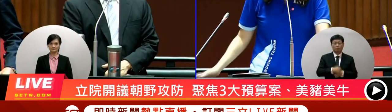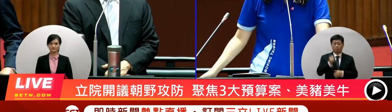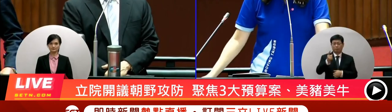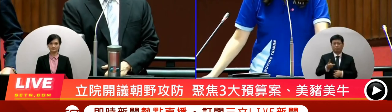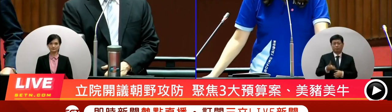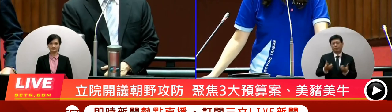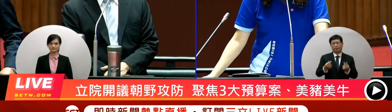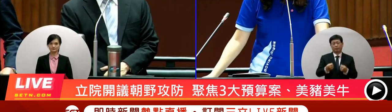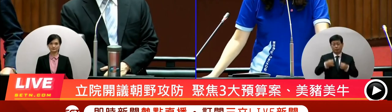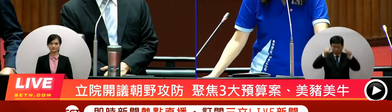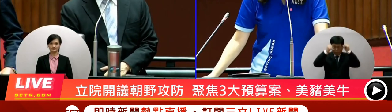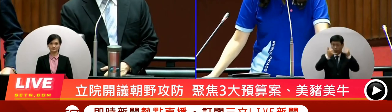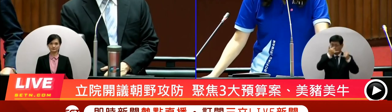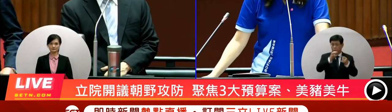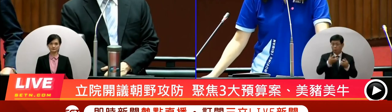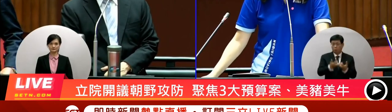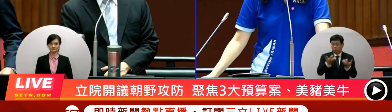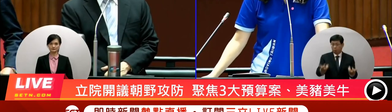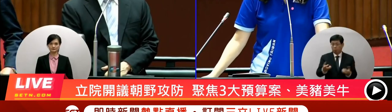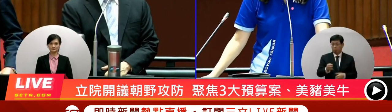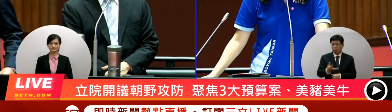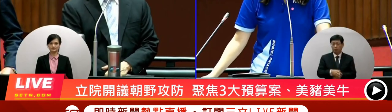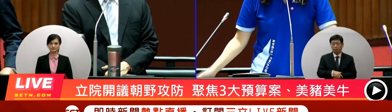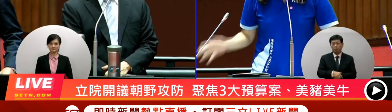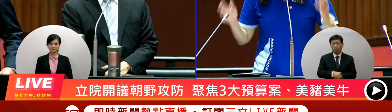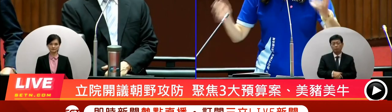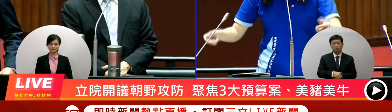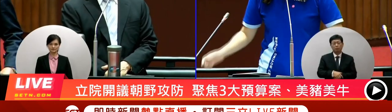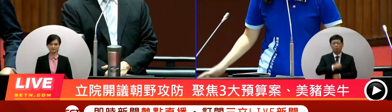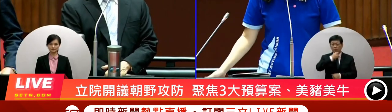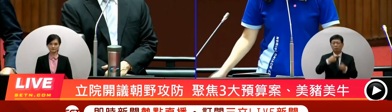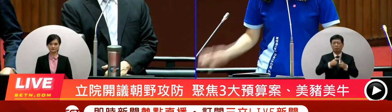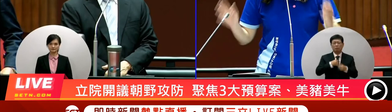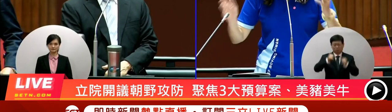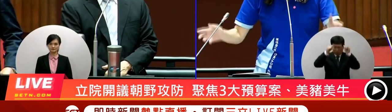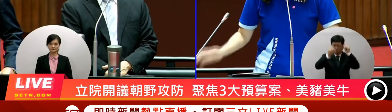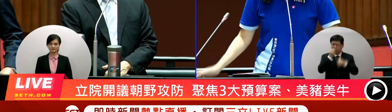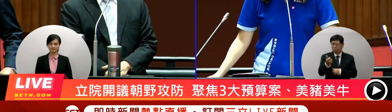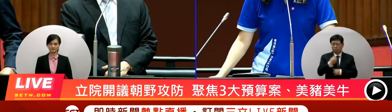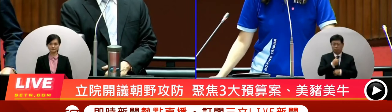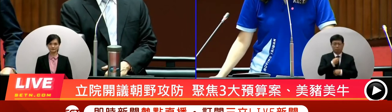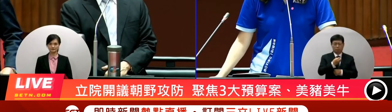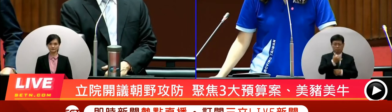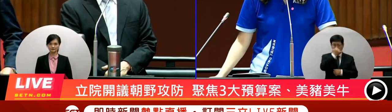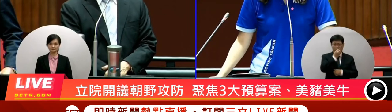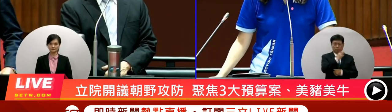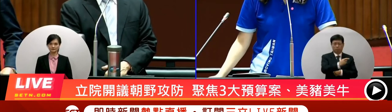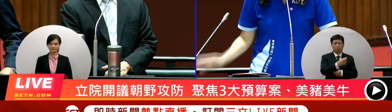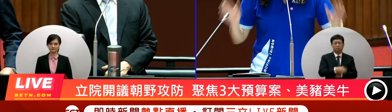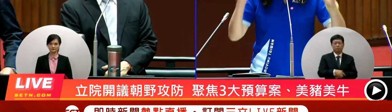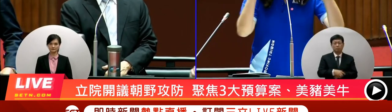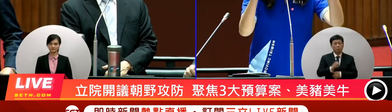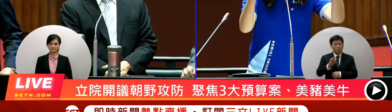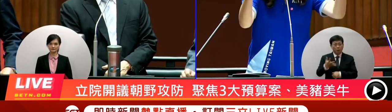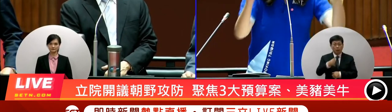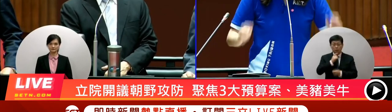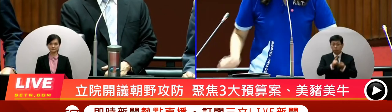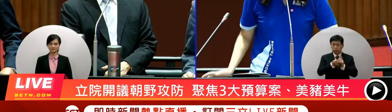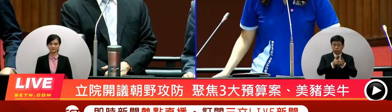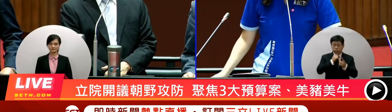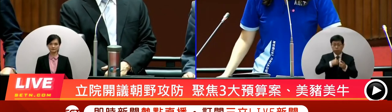离，牛猪为什么要分离？因为台湾人牛吃少，吃低嘴嘛，为什么刻意